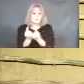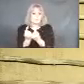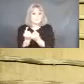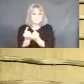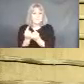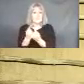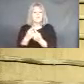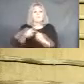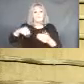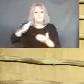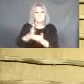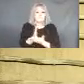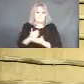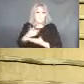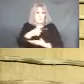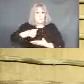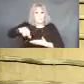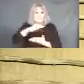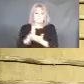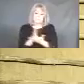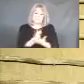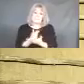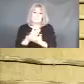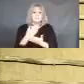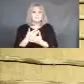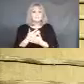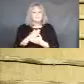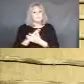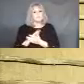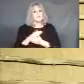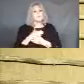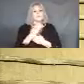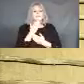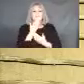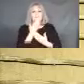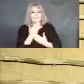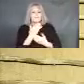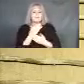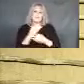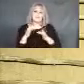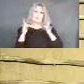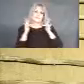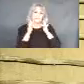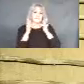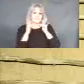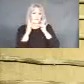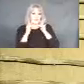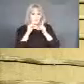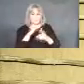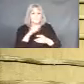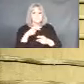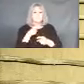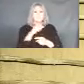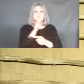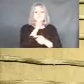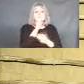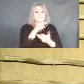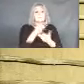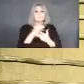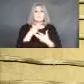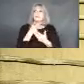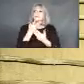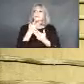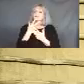en jy hierdie story ken en self hierdie pad deur die story stap, gaan ons sien wat Jesus in ons wereld aan die doen